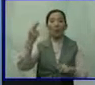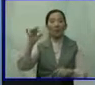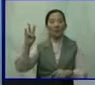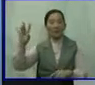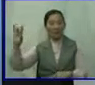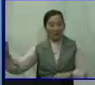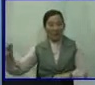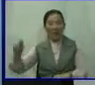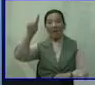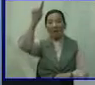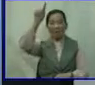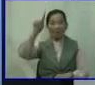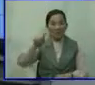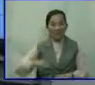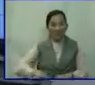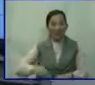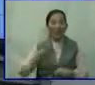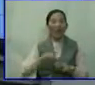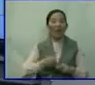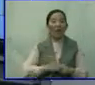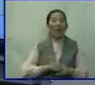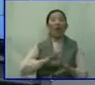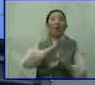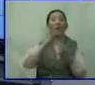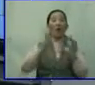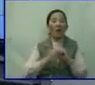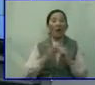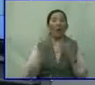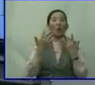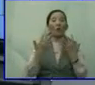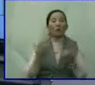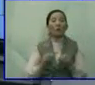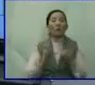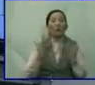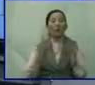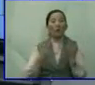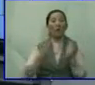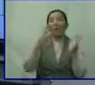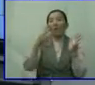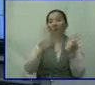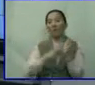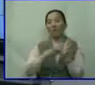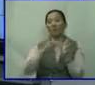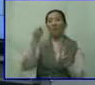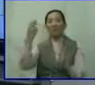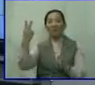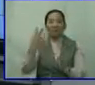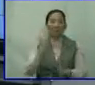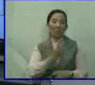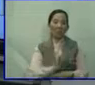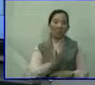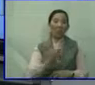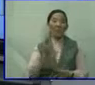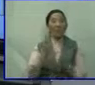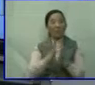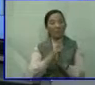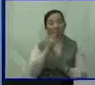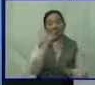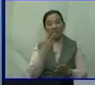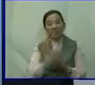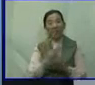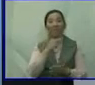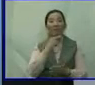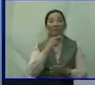вертикали у нас количество этих оценок, то есть 8, 12 и 5. Обратите внимание,